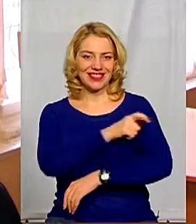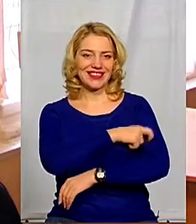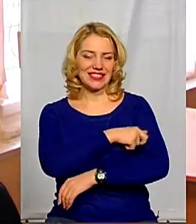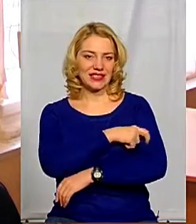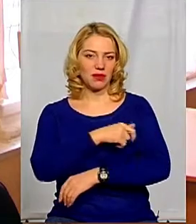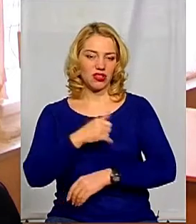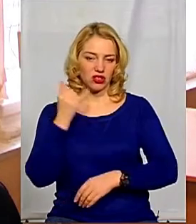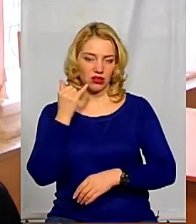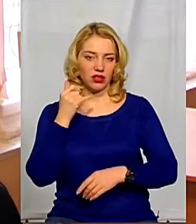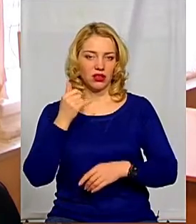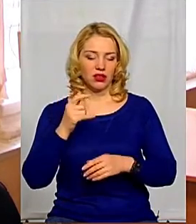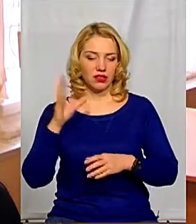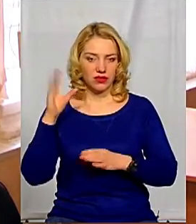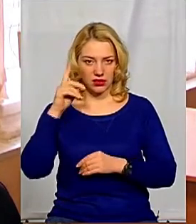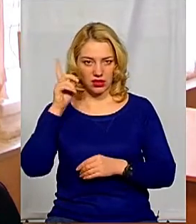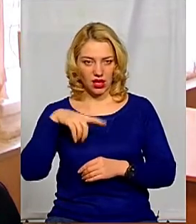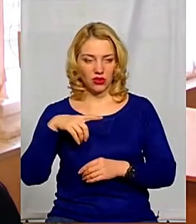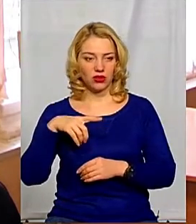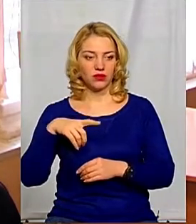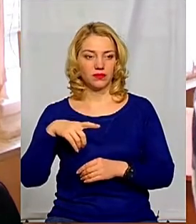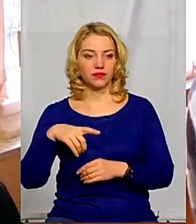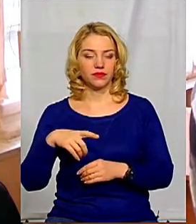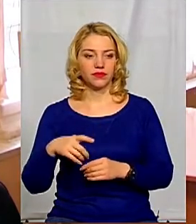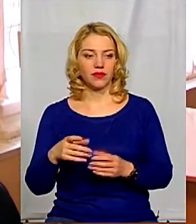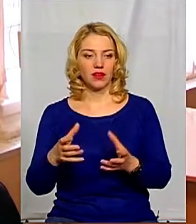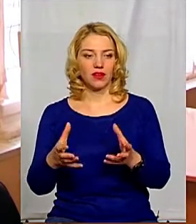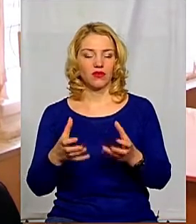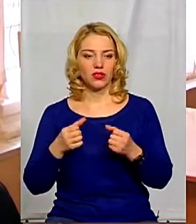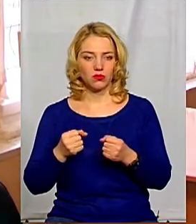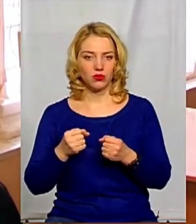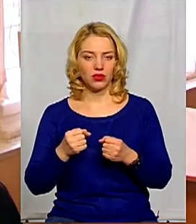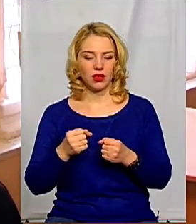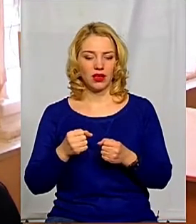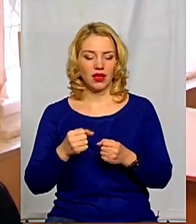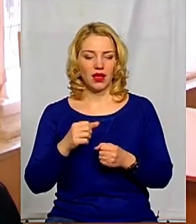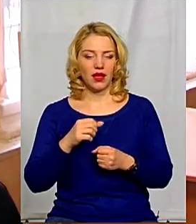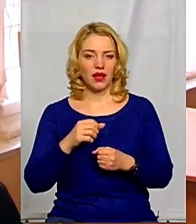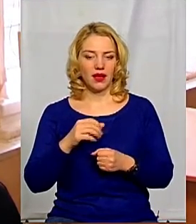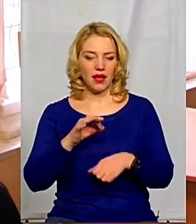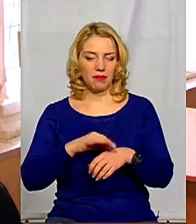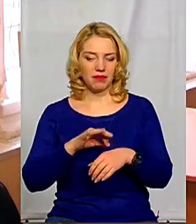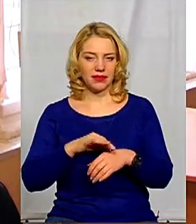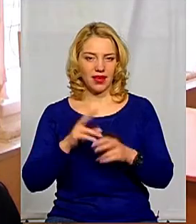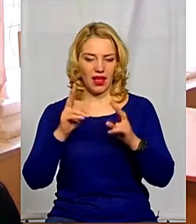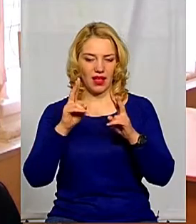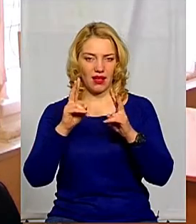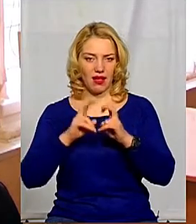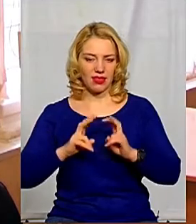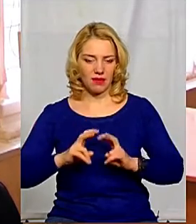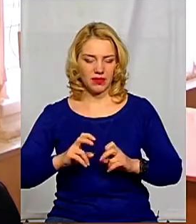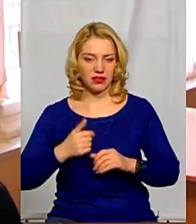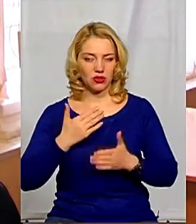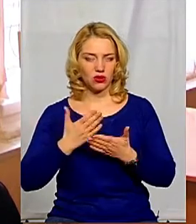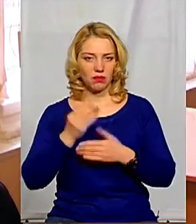вони всі знають, зберуть епіданамнез. І якщо буде підозра на таке